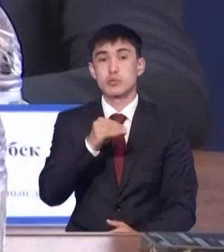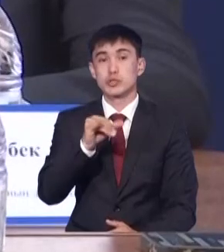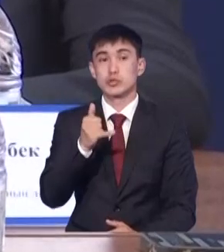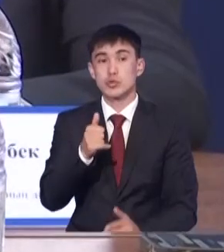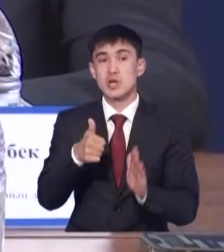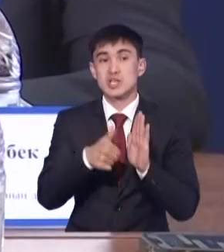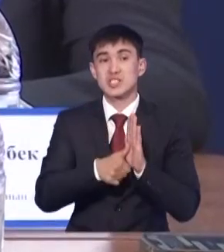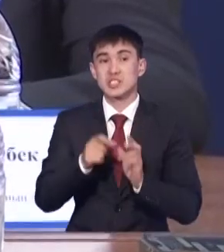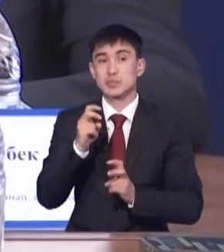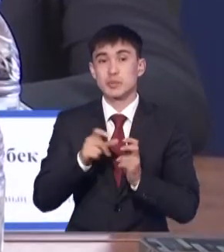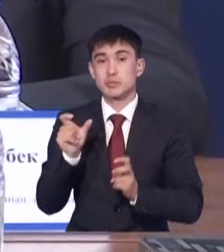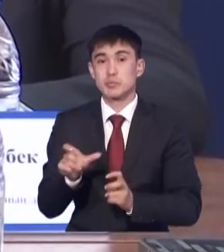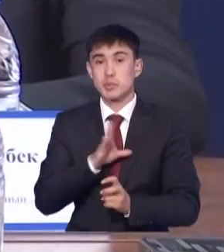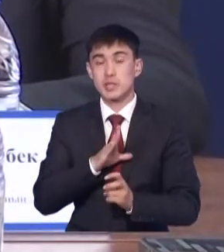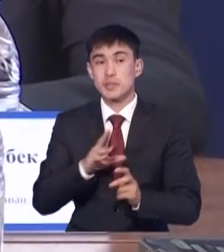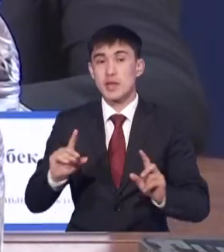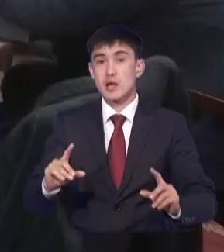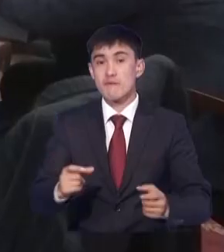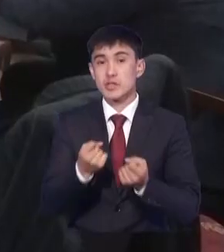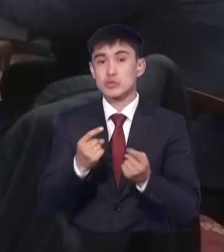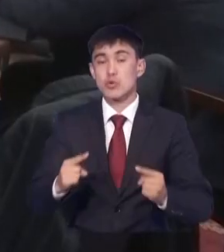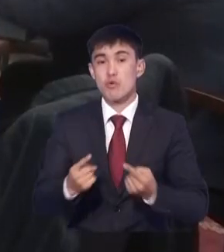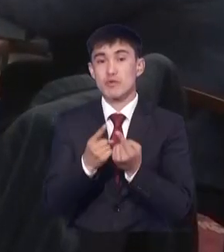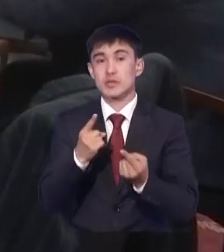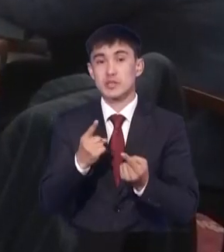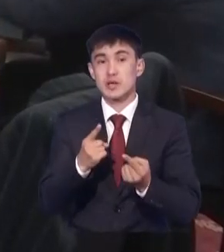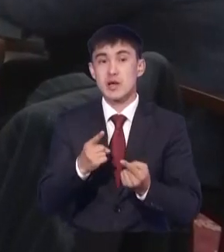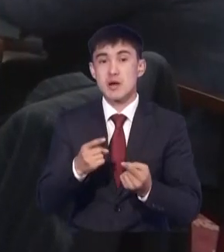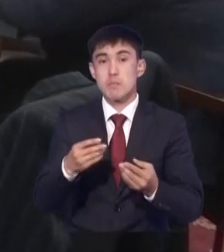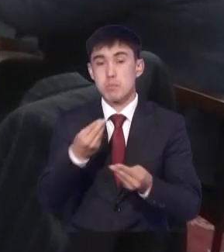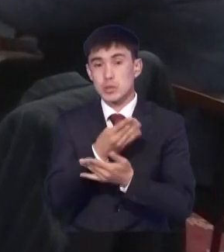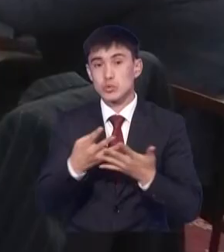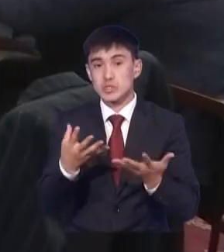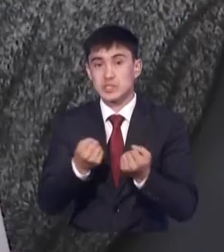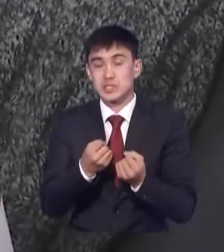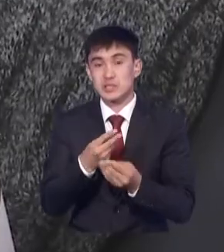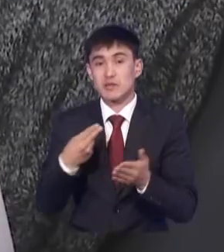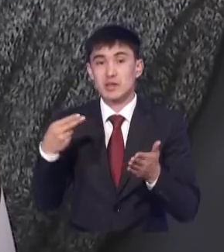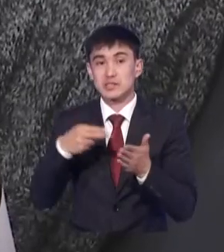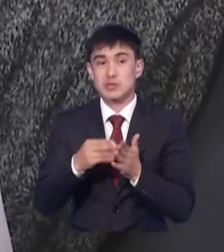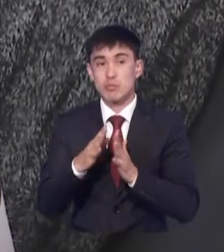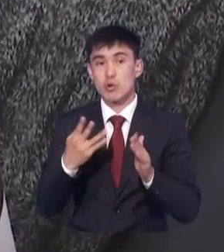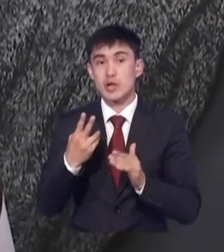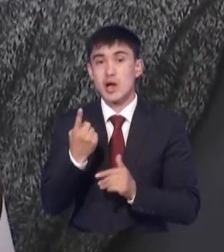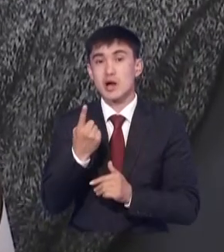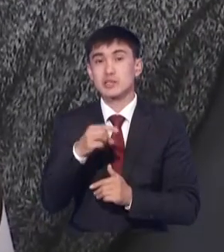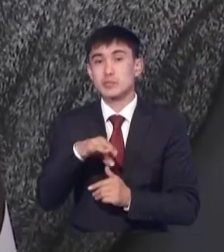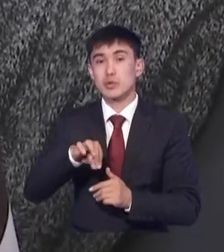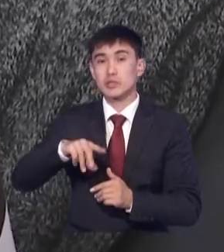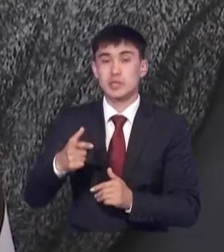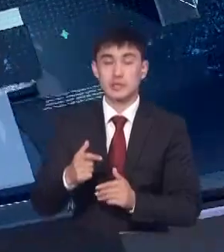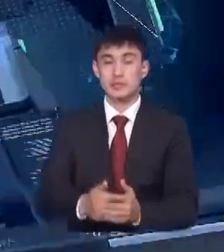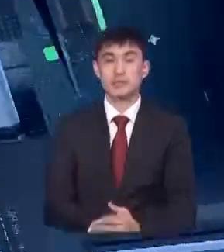у 6 предпринимателей была конфискована контрафактная продукция. Изъятый товар был оценен в более чем 1 миллион